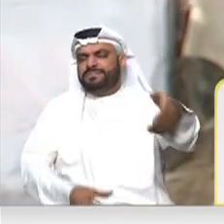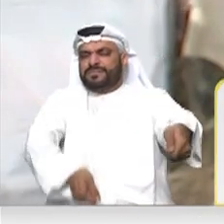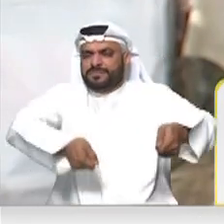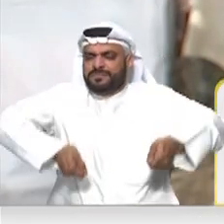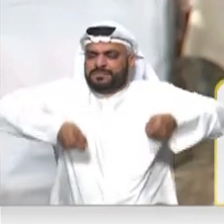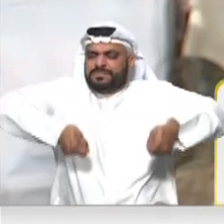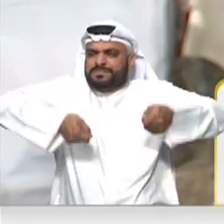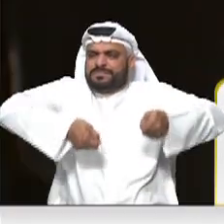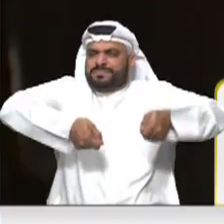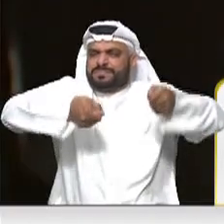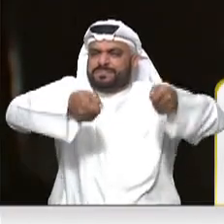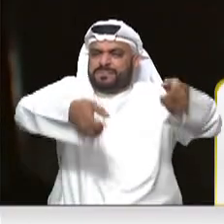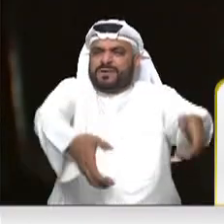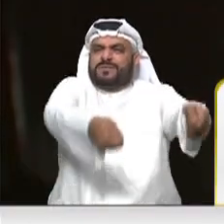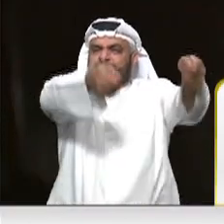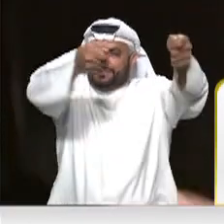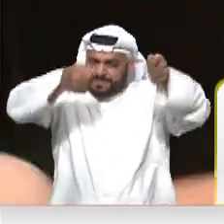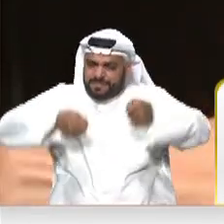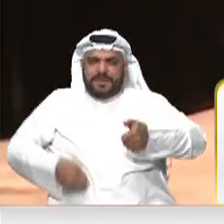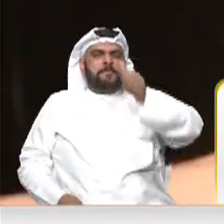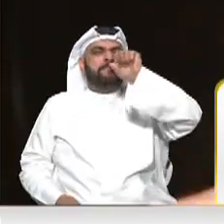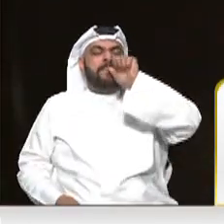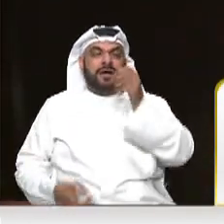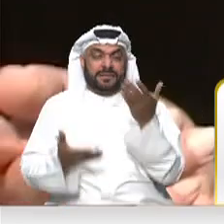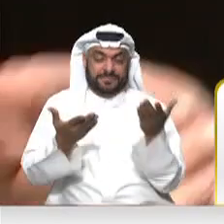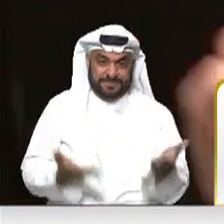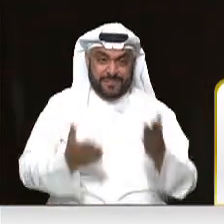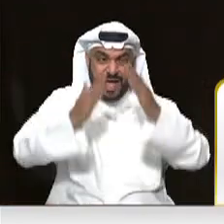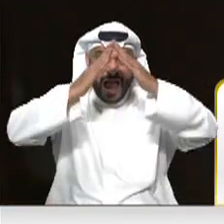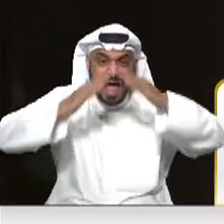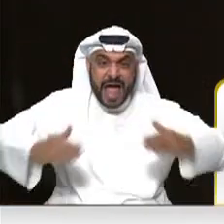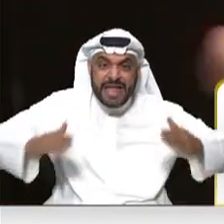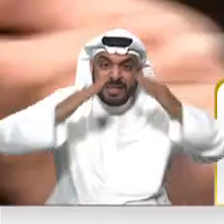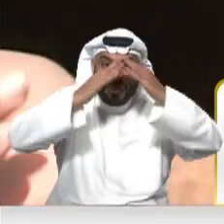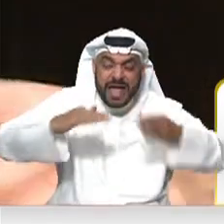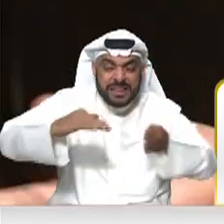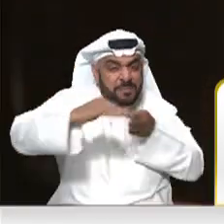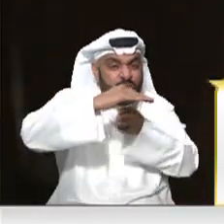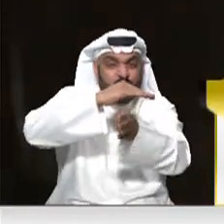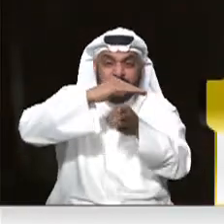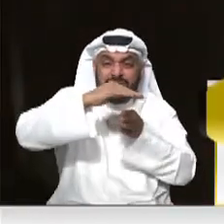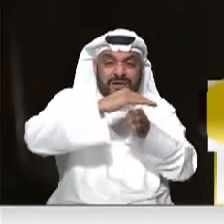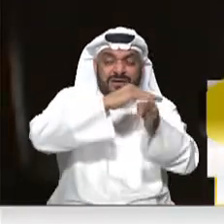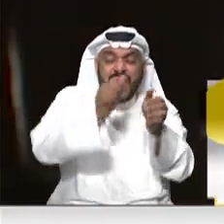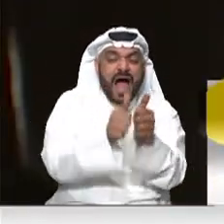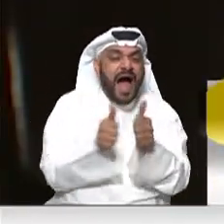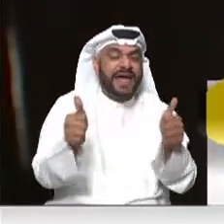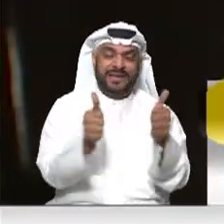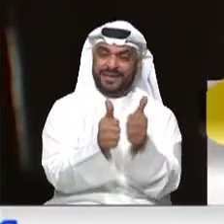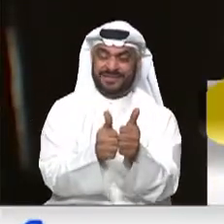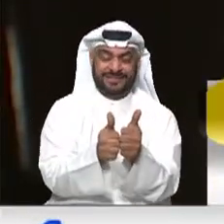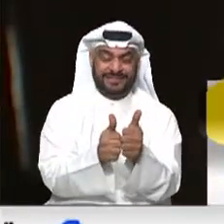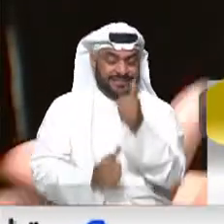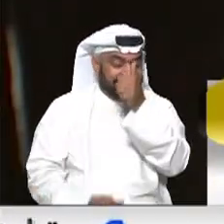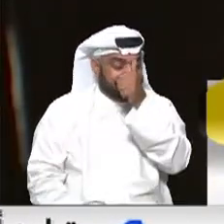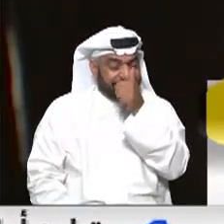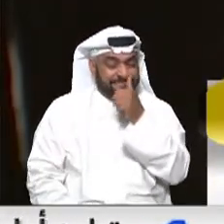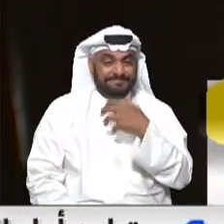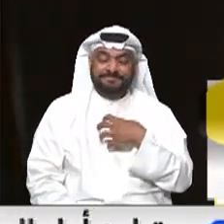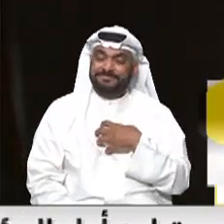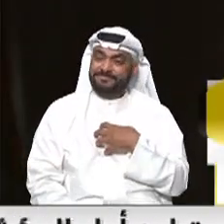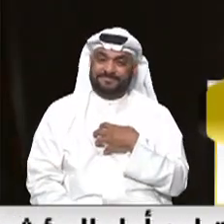معاهم غضاريف صغار. كذلك كل خيمة ساترة نفسها في خيام زي ما انت شايف، وعاملين حمامات في داخل